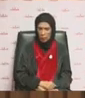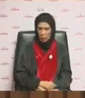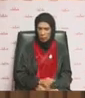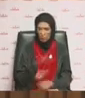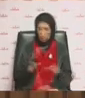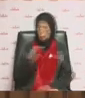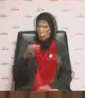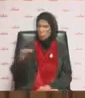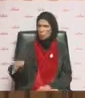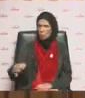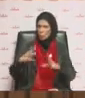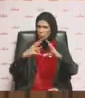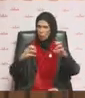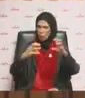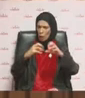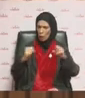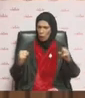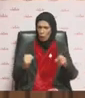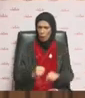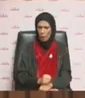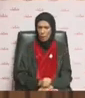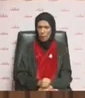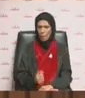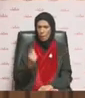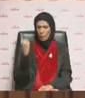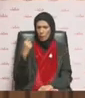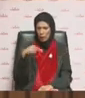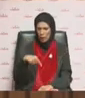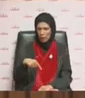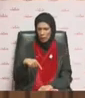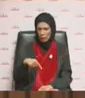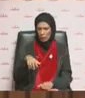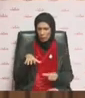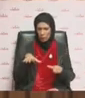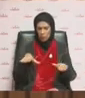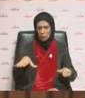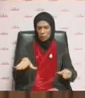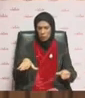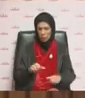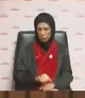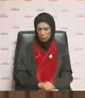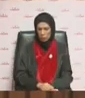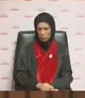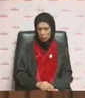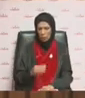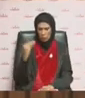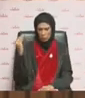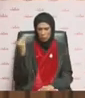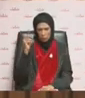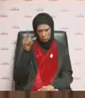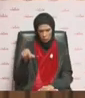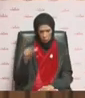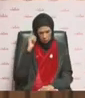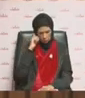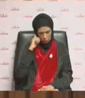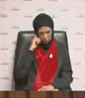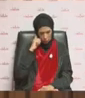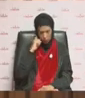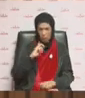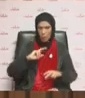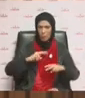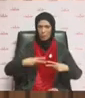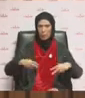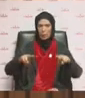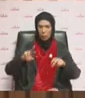رقابي. 11 مليون زائر، هل هم سواح أم هم أشخاص تحولوا بعد زيارتهم